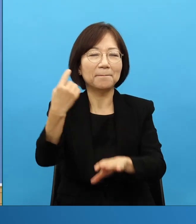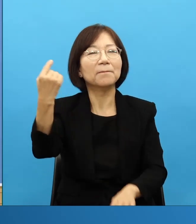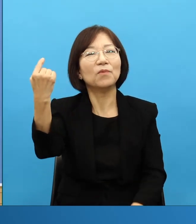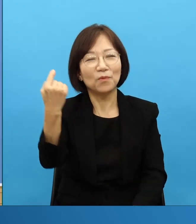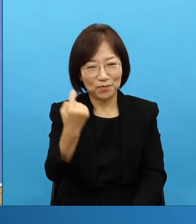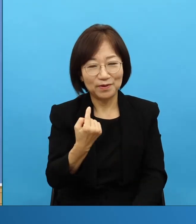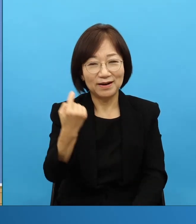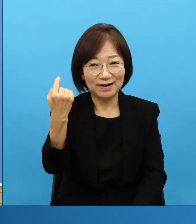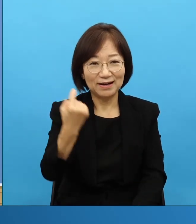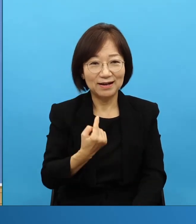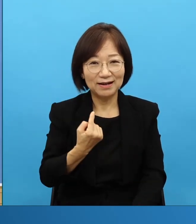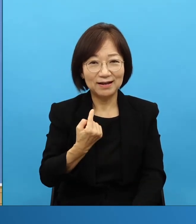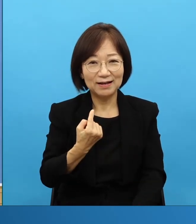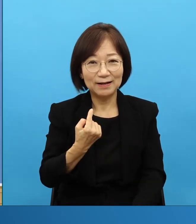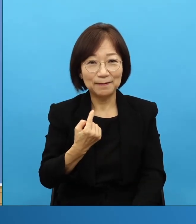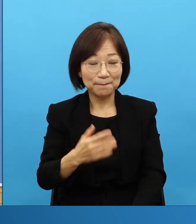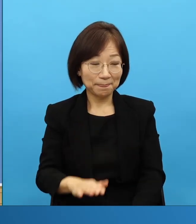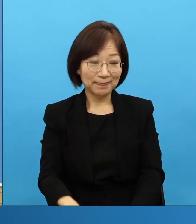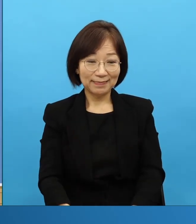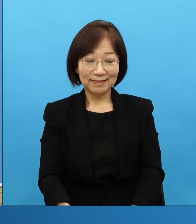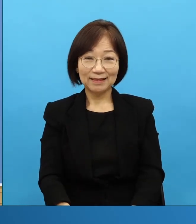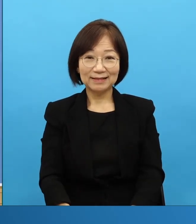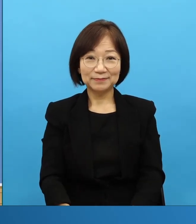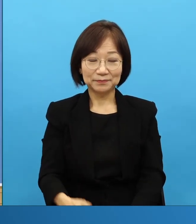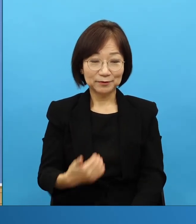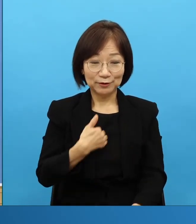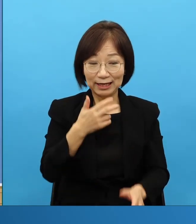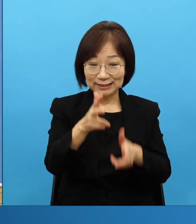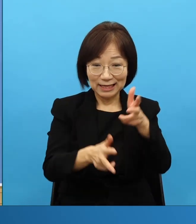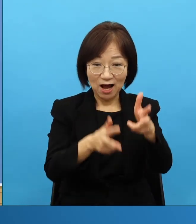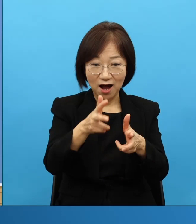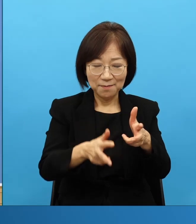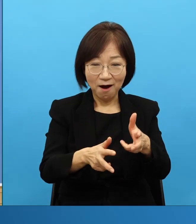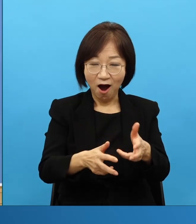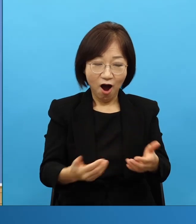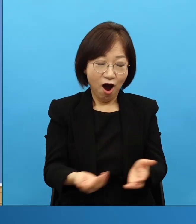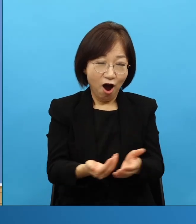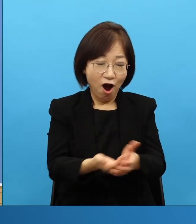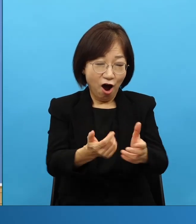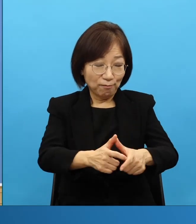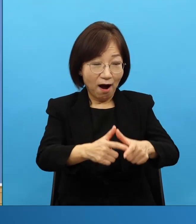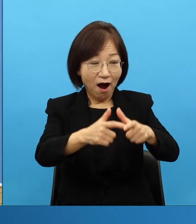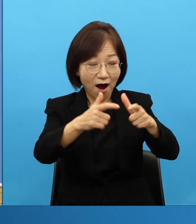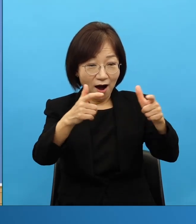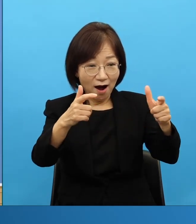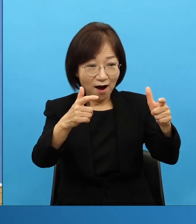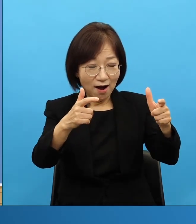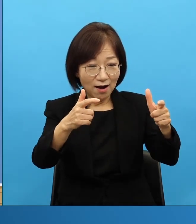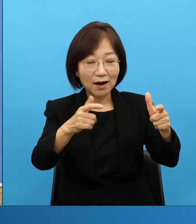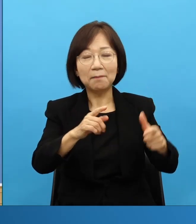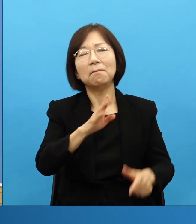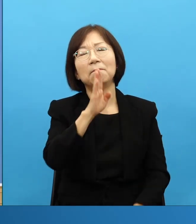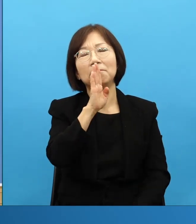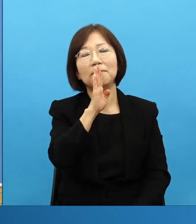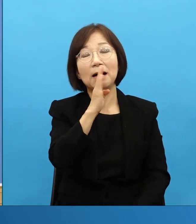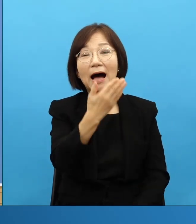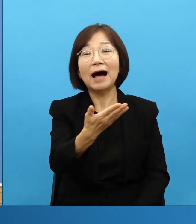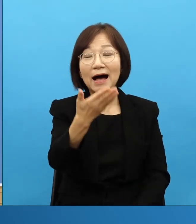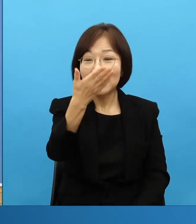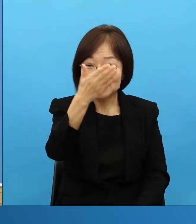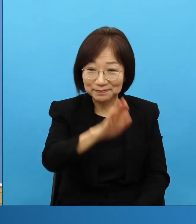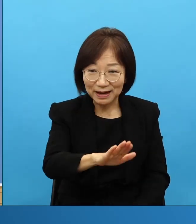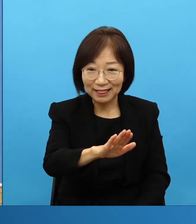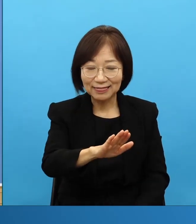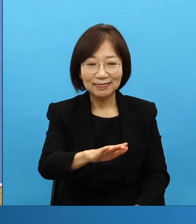여러분의 산업이 크게 부흥해서 잘 살겠다 이 말도 되지만은 여러분의 산업이 세계 봉헌할 만큼 되어져야 되는 것이